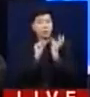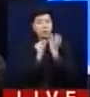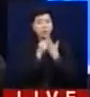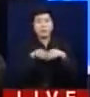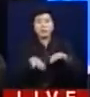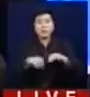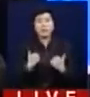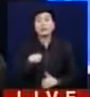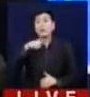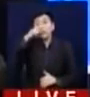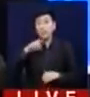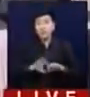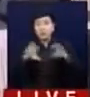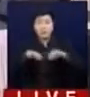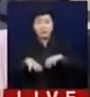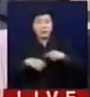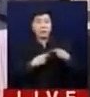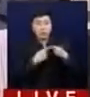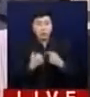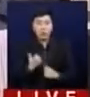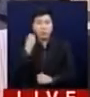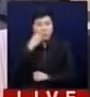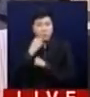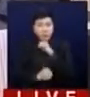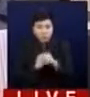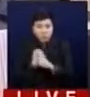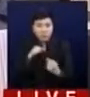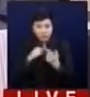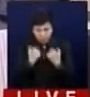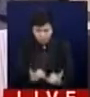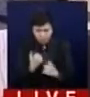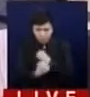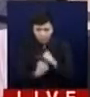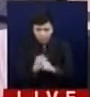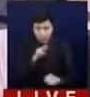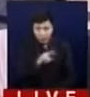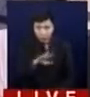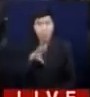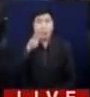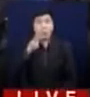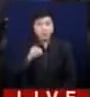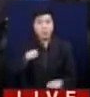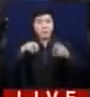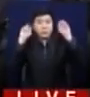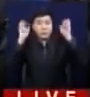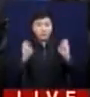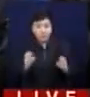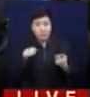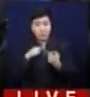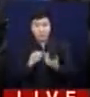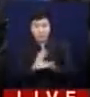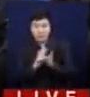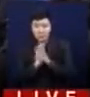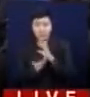าลไทยได้ร่วมจัดกิจกรรมต่อเนื่องเป็นประจำทุกปีโดยปี2560ได้กำหนดประเด็นหลักการเปลี่ยนผ่านสู่สังค